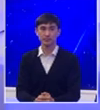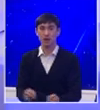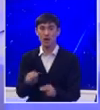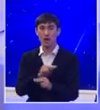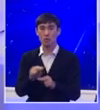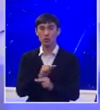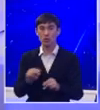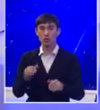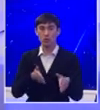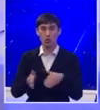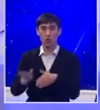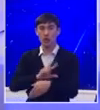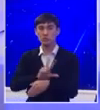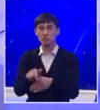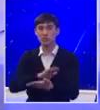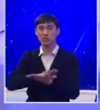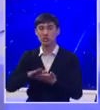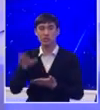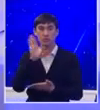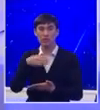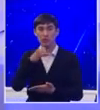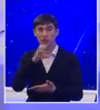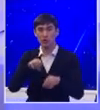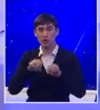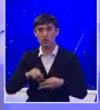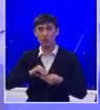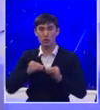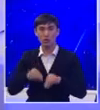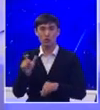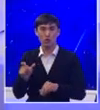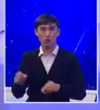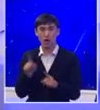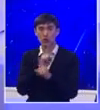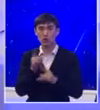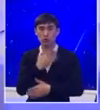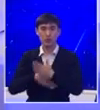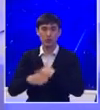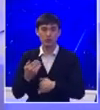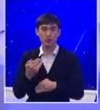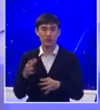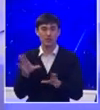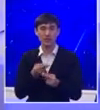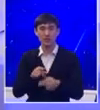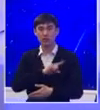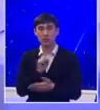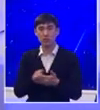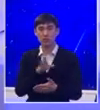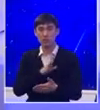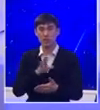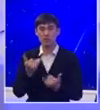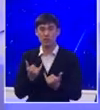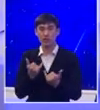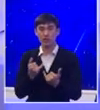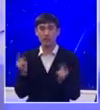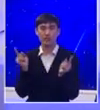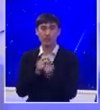Ремонт дорог, обеспечение чистой питьевой водой, решение проблем людей с особыми потребностями. Все эти вопросы были подняты